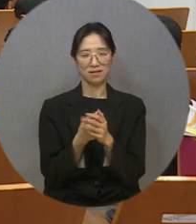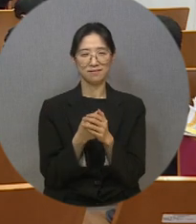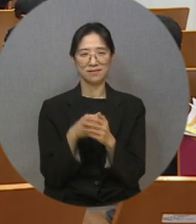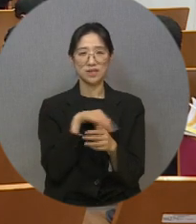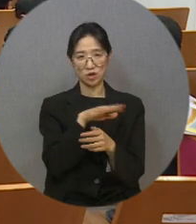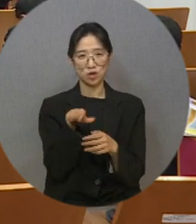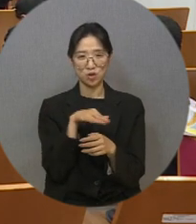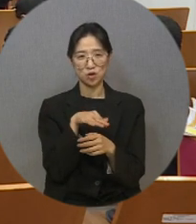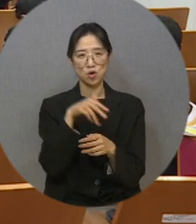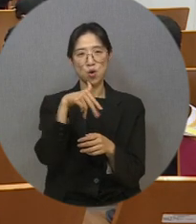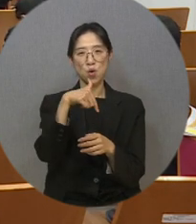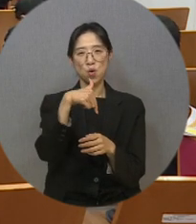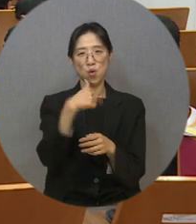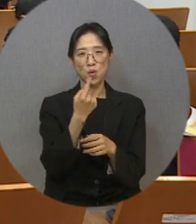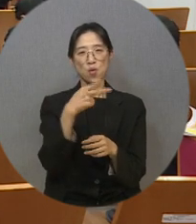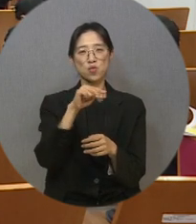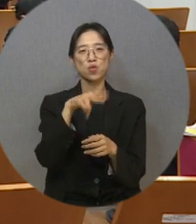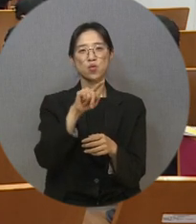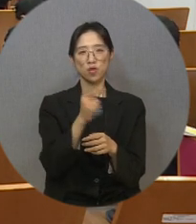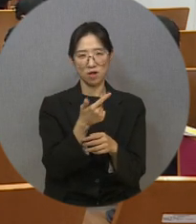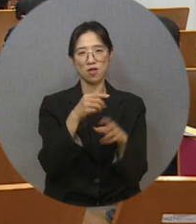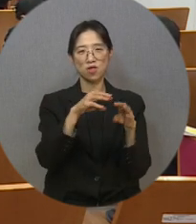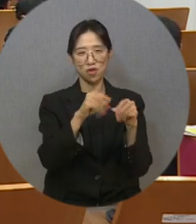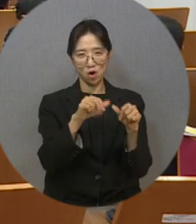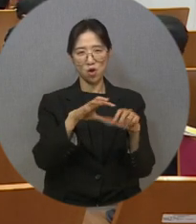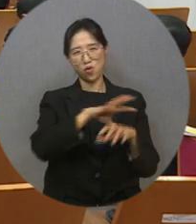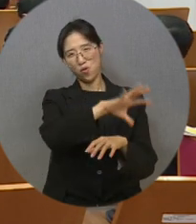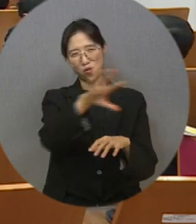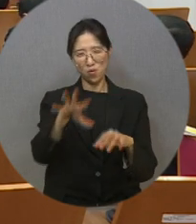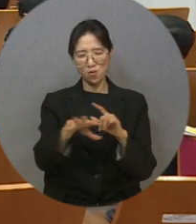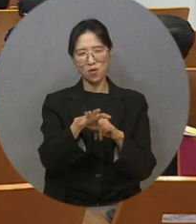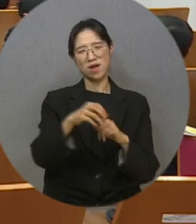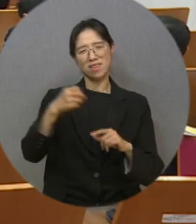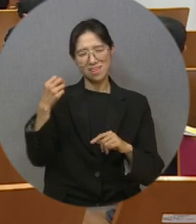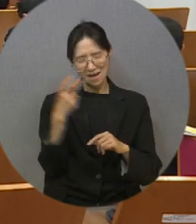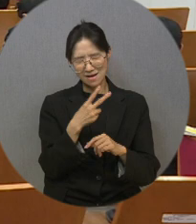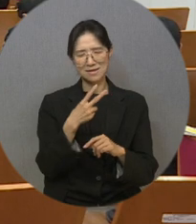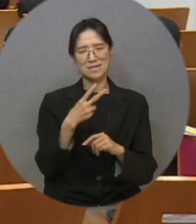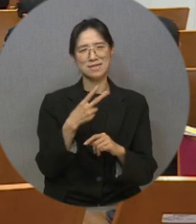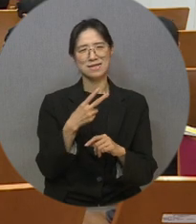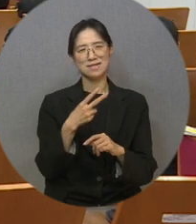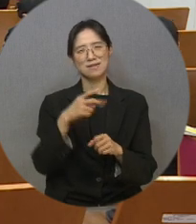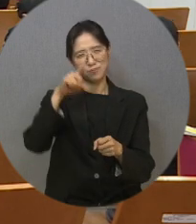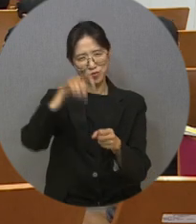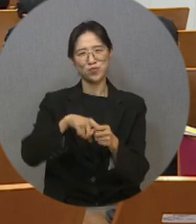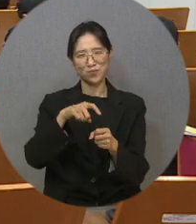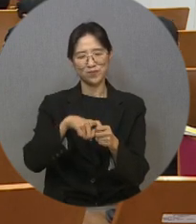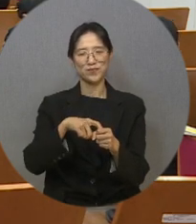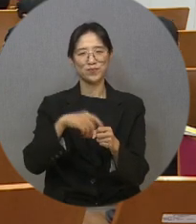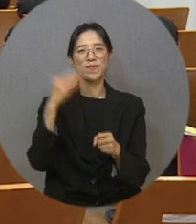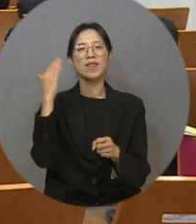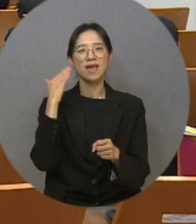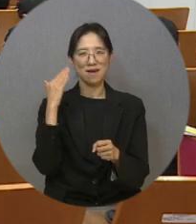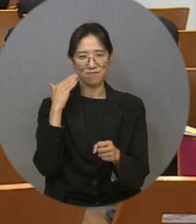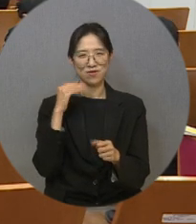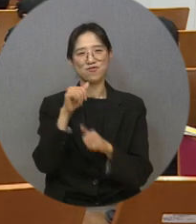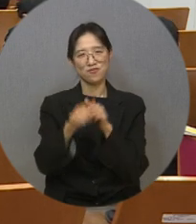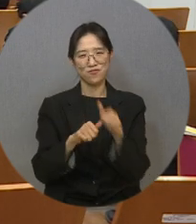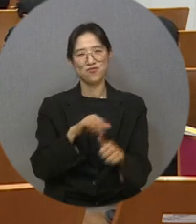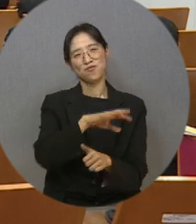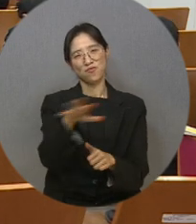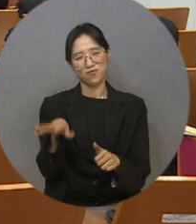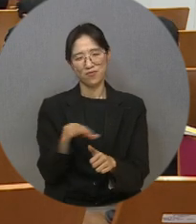우리 고조선의 영토를 강대한 이 제국을 다시 한번 꿈꾸는 그런 대한민국, 그런 우리 후손들이